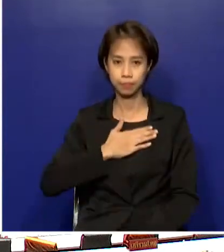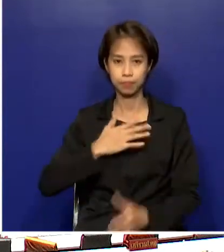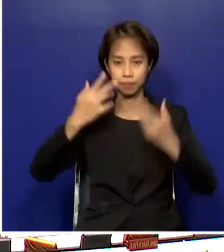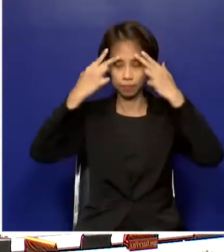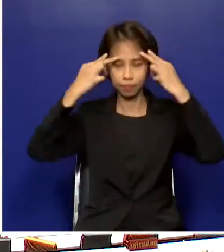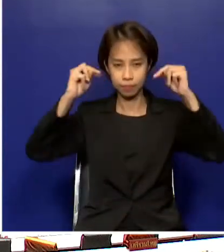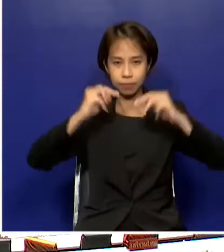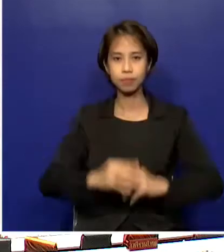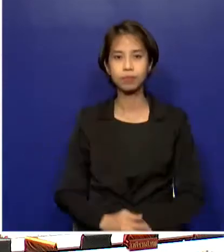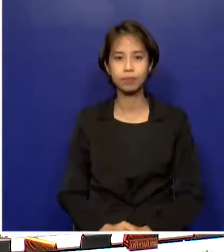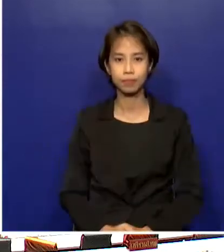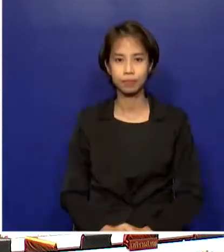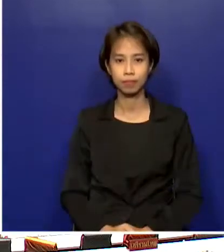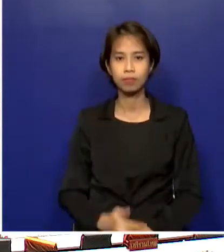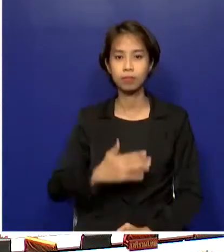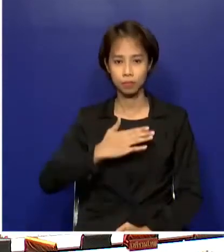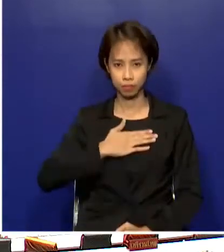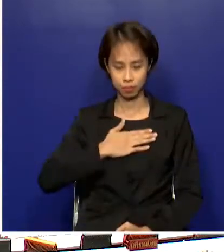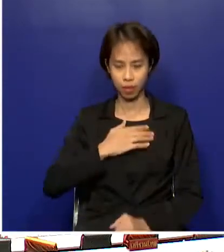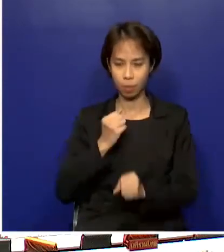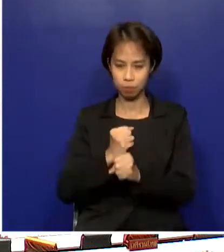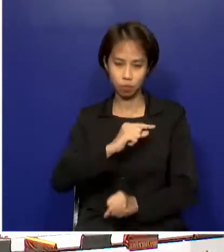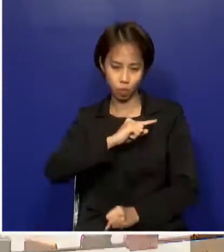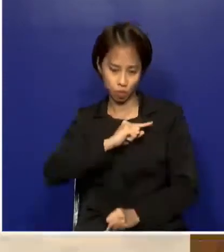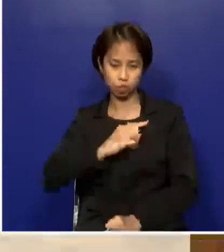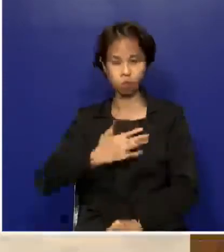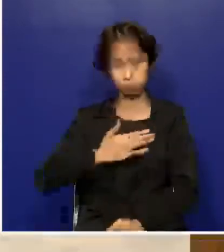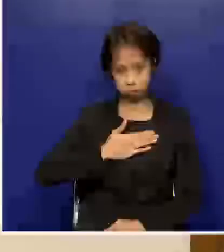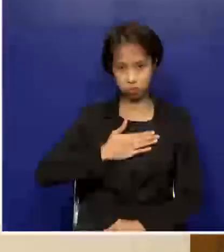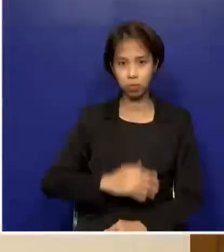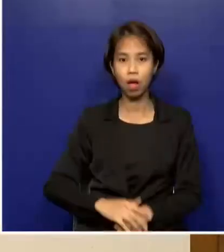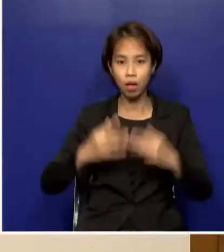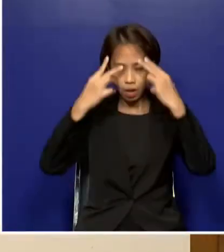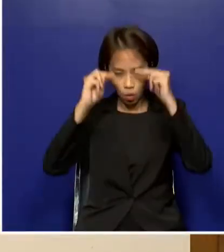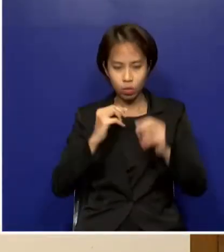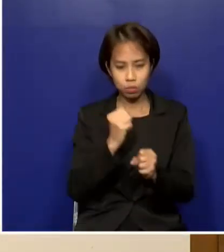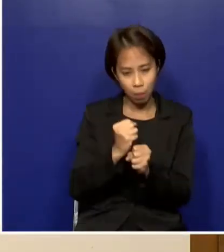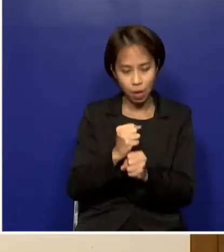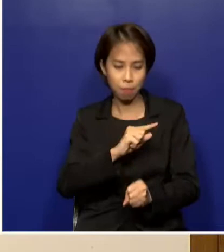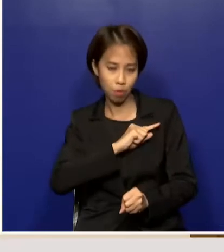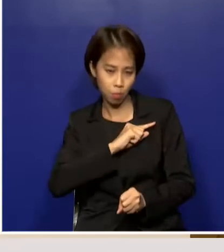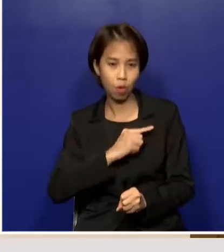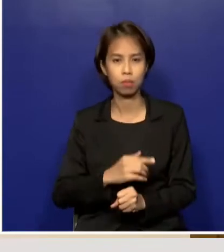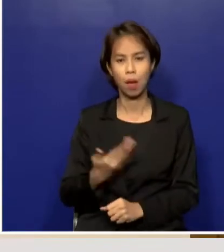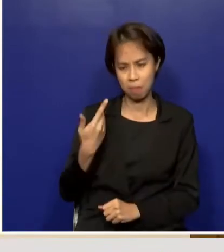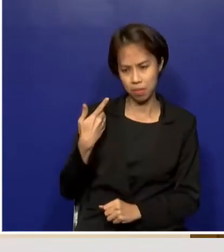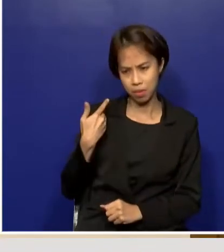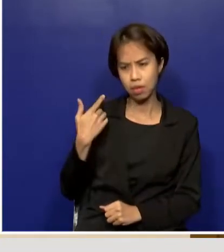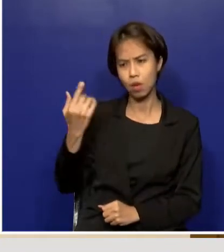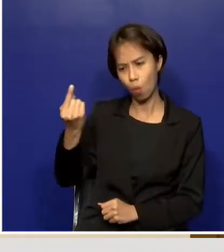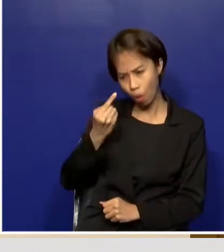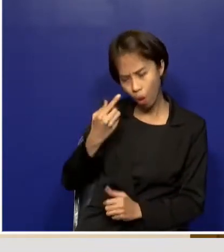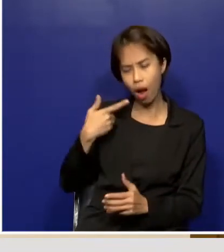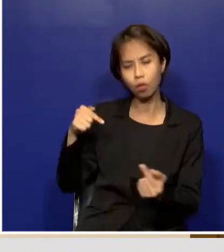ตรีครั ผมกทำลที่ใส่วขผมเมในุตรีมีนัภทตรไหนก็มีการเก่าวผาลพิงมาถผมหลายครั้